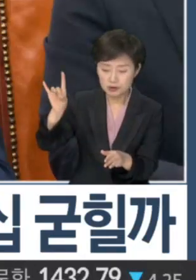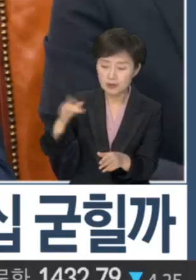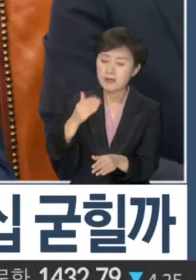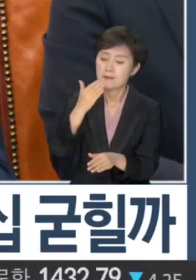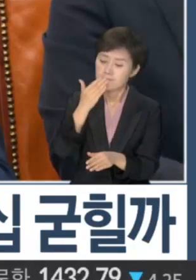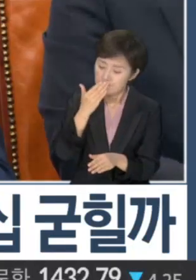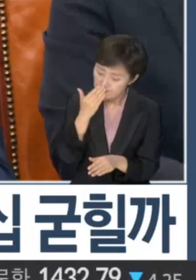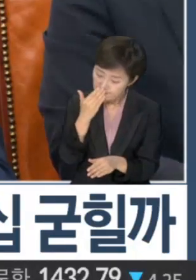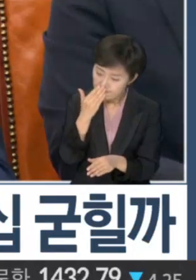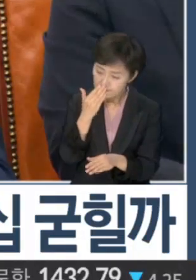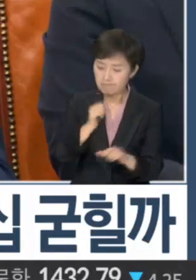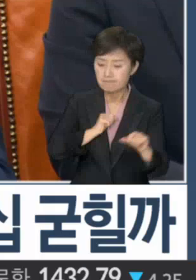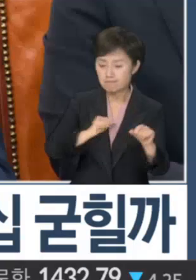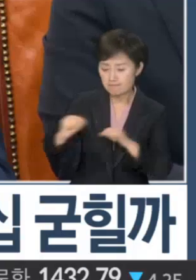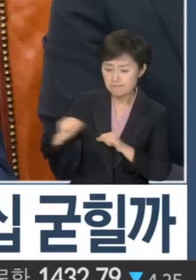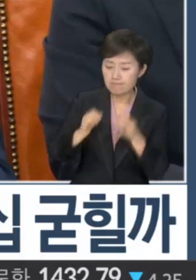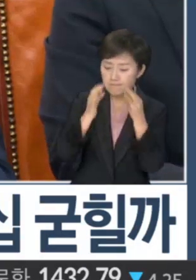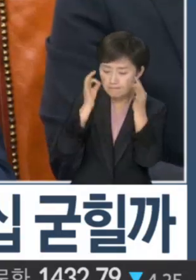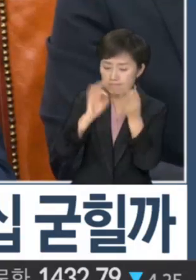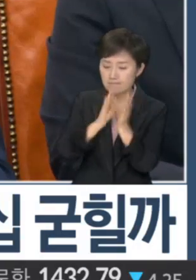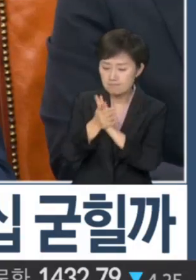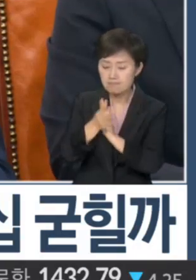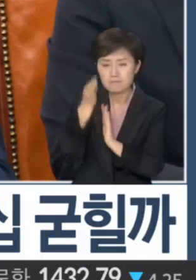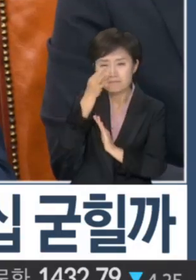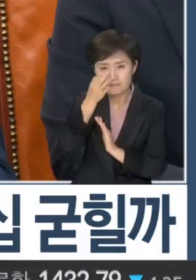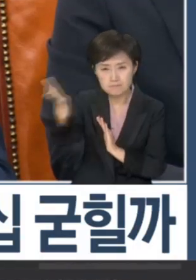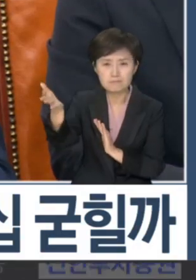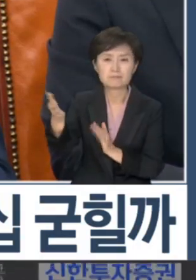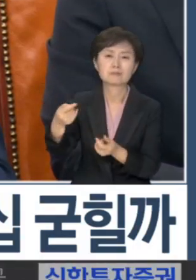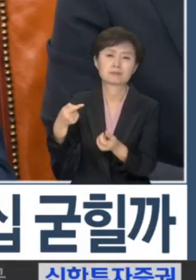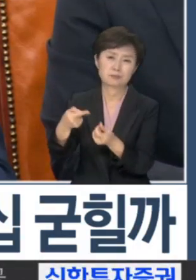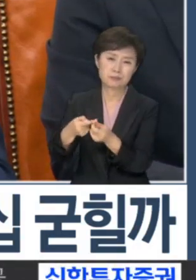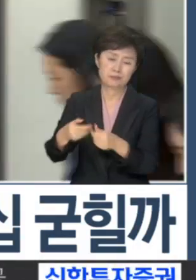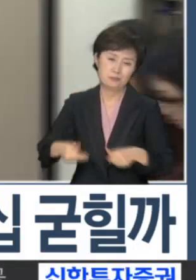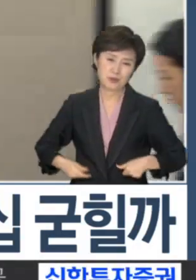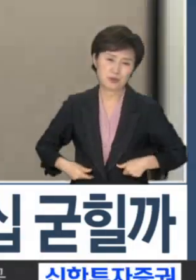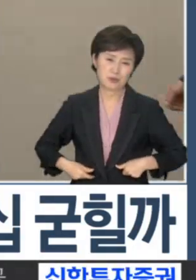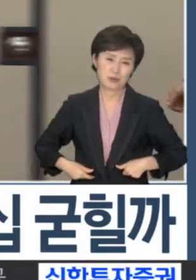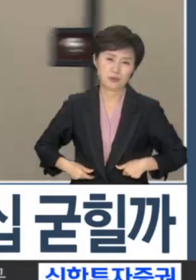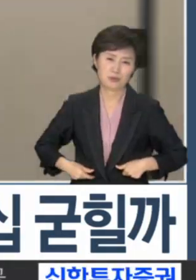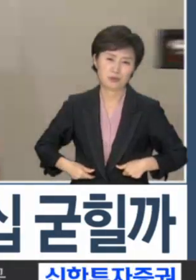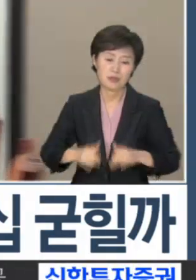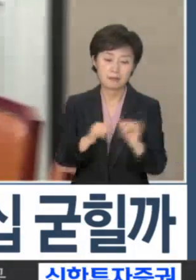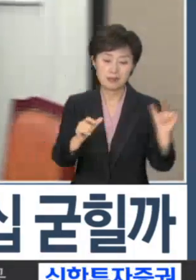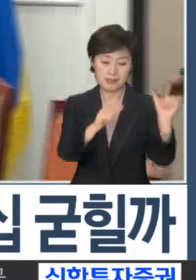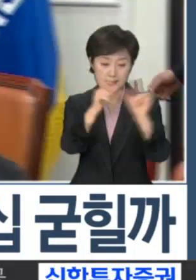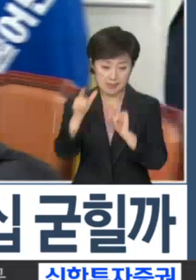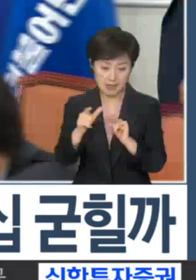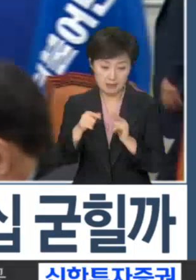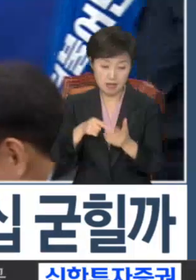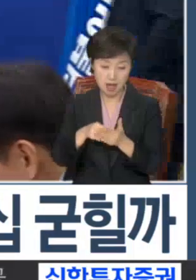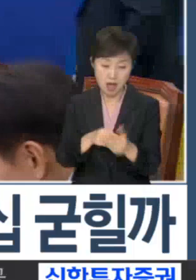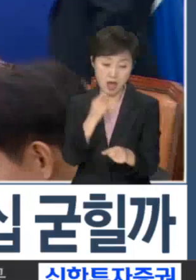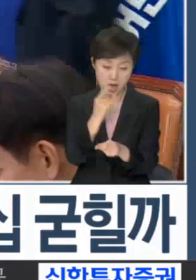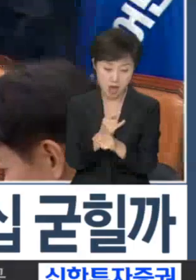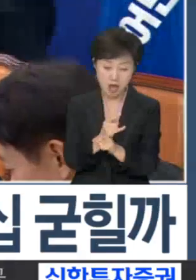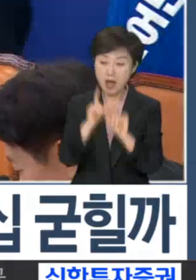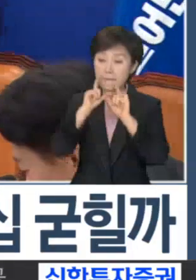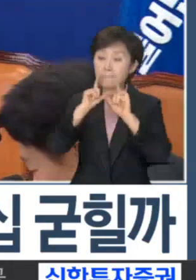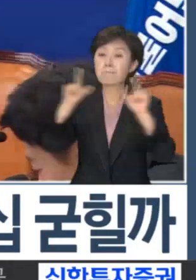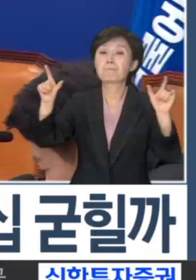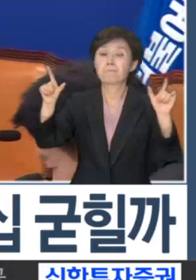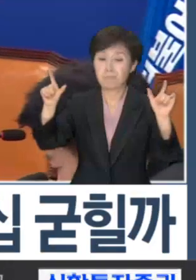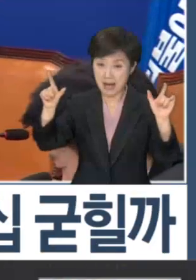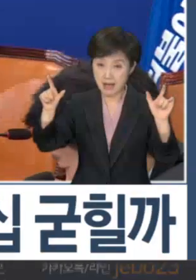되는 정치를 할 것인지에 대한 변화 방식이 시작이라고 보거든요. 민생을 추진해 나가겠다는 국민의힘이 결국